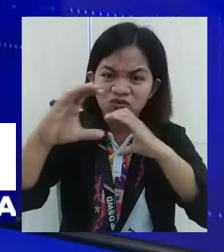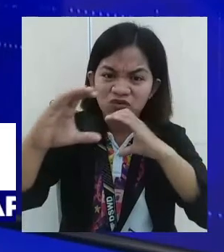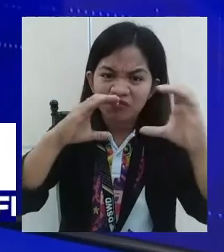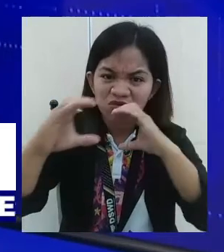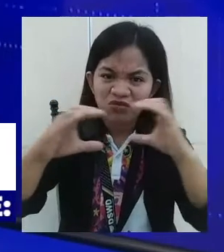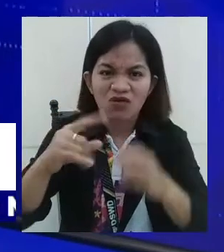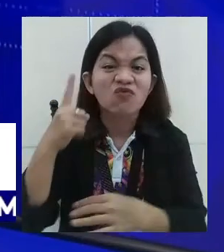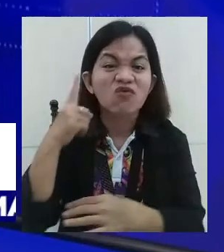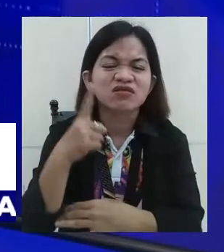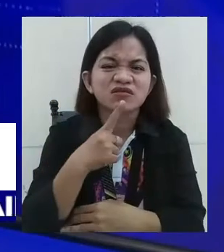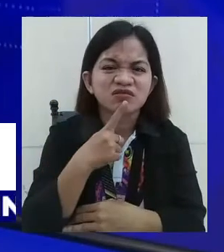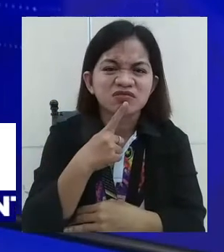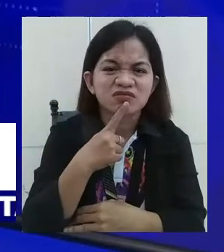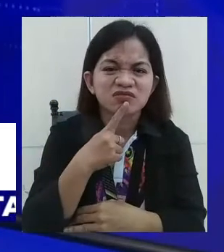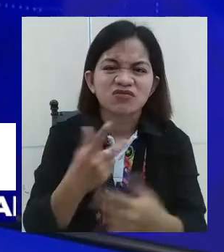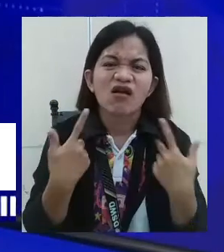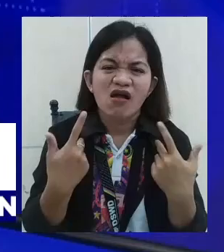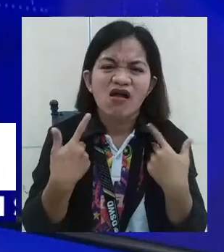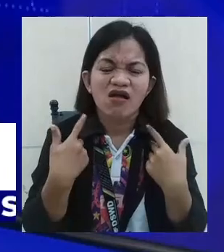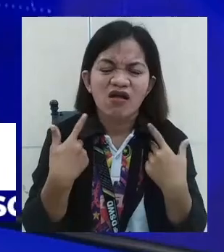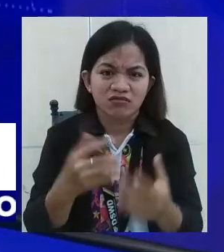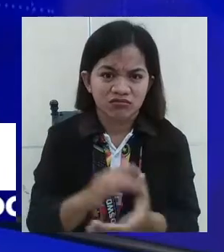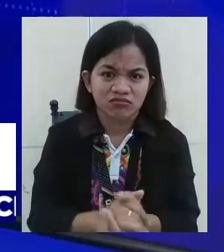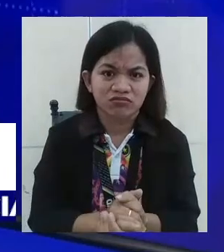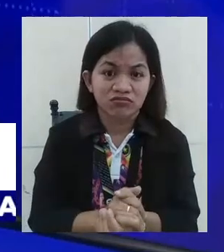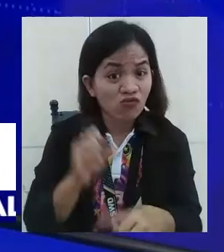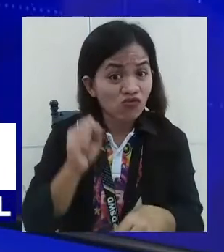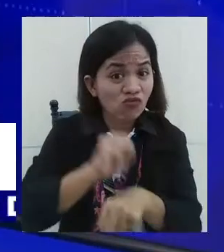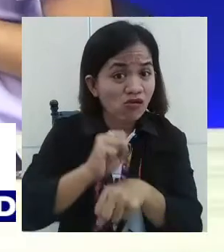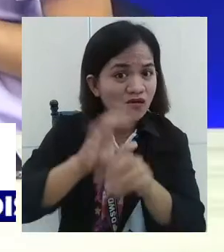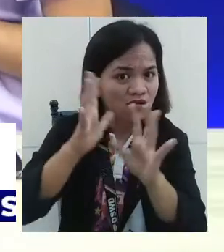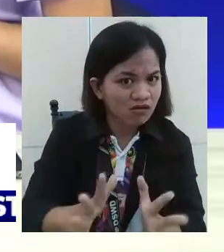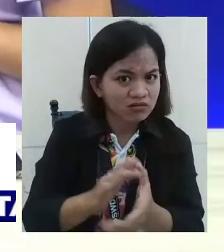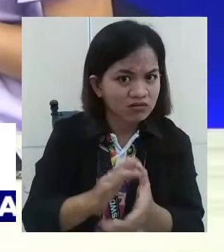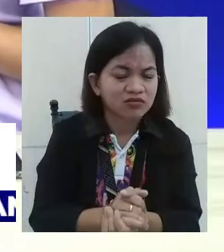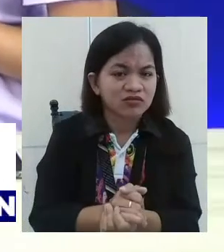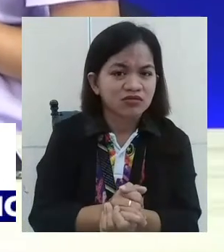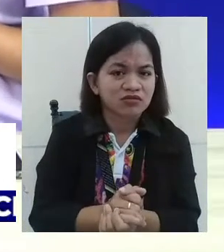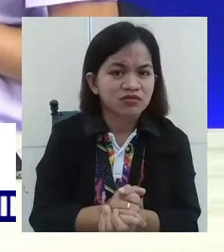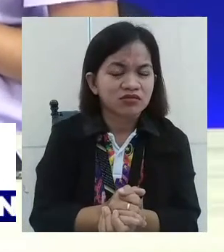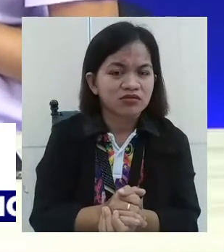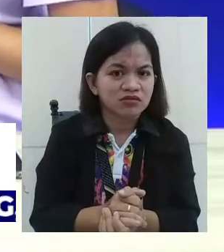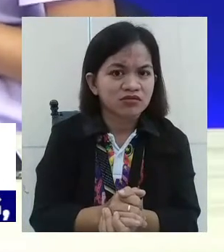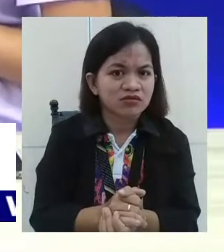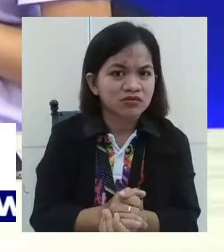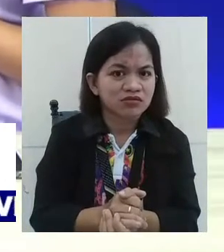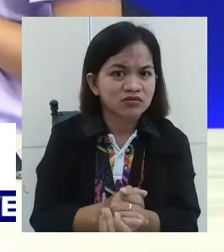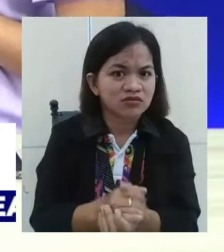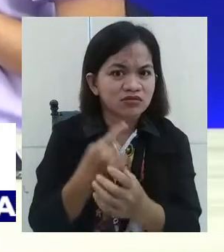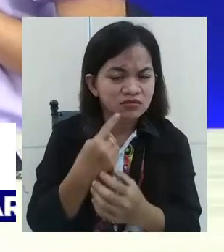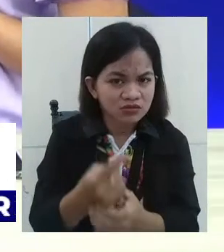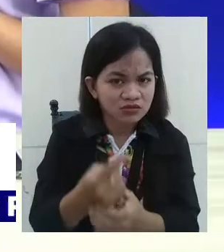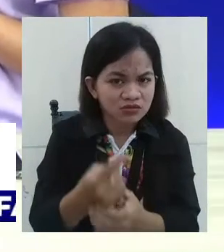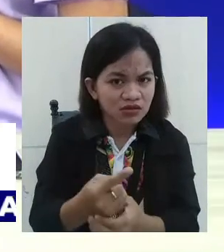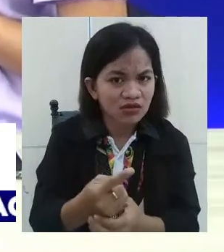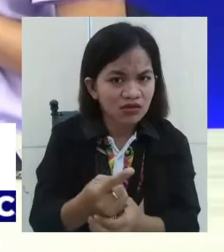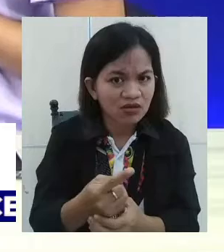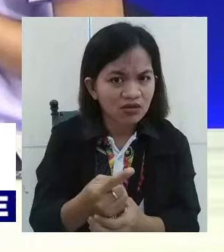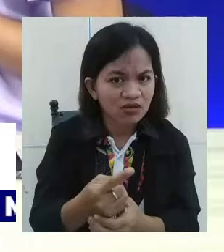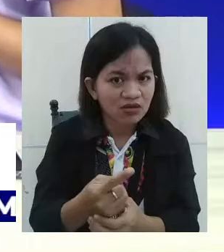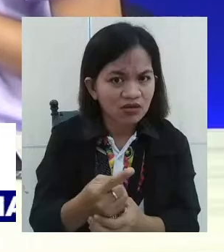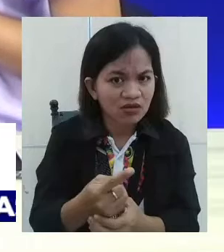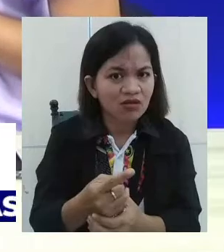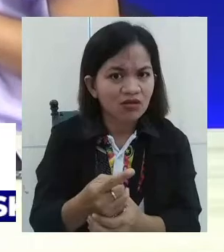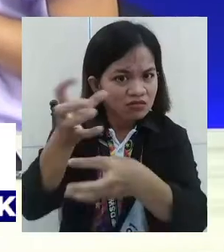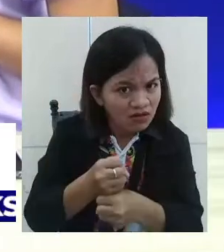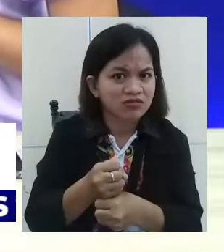who happens to be their employee. Mm-hmm. Ang ginawa nila, nag-hire sila, mamay, ng interpreter. So para bang, kasi nakita daw